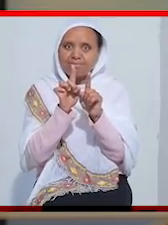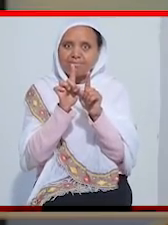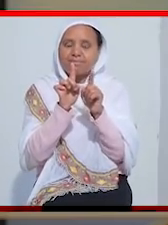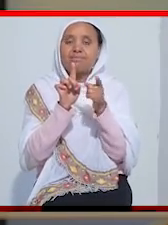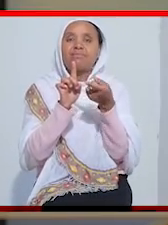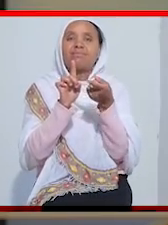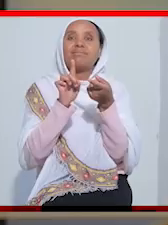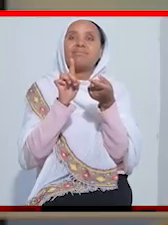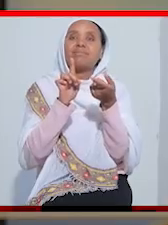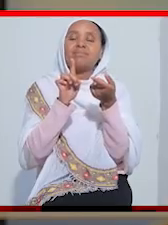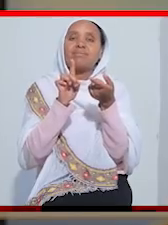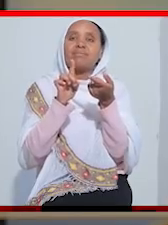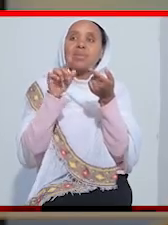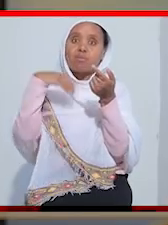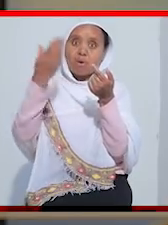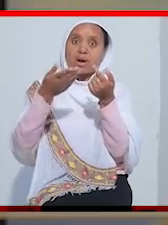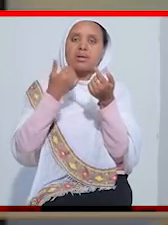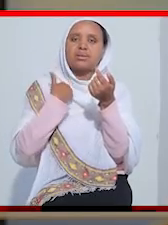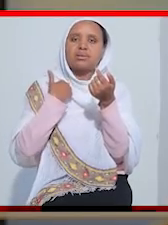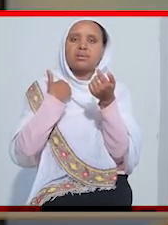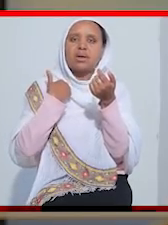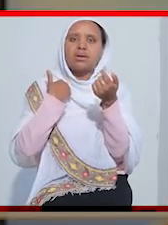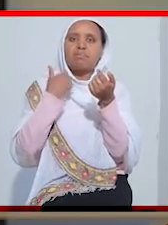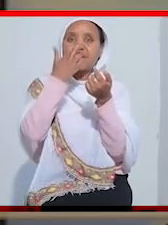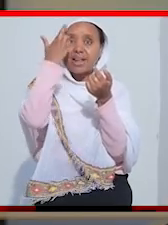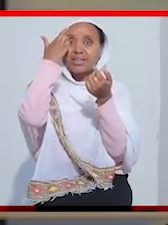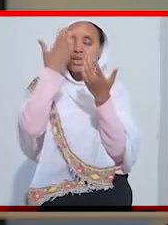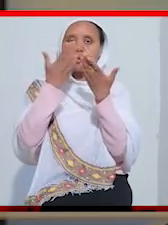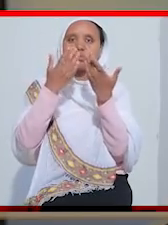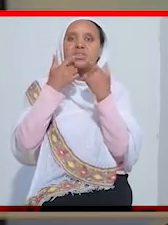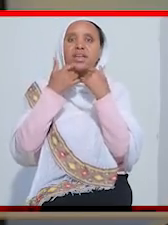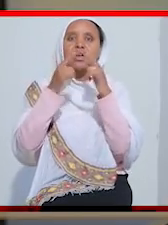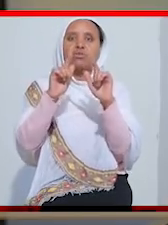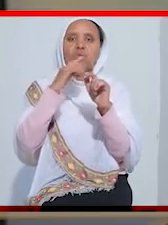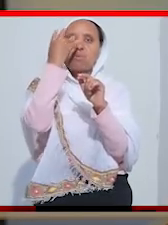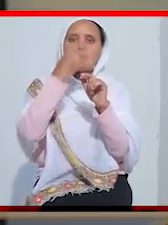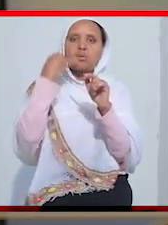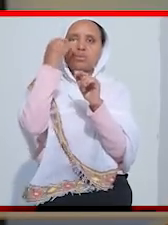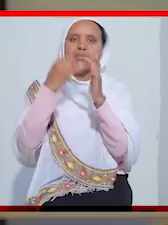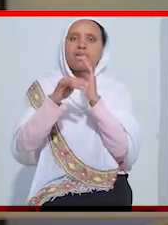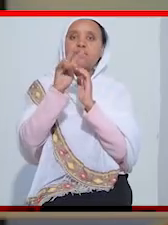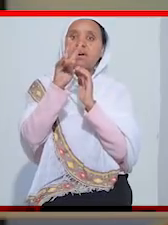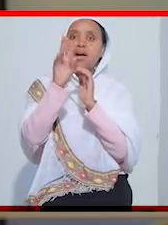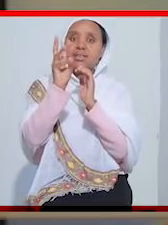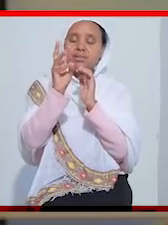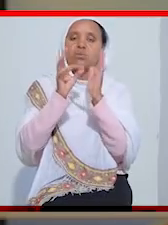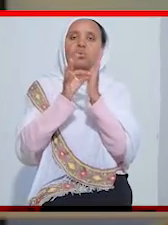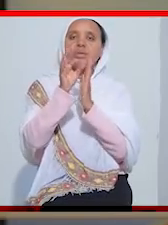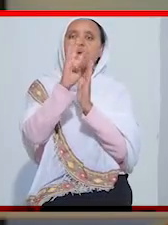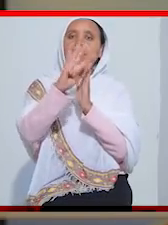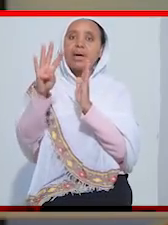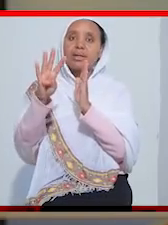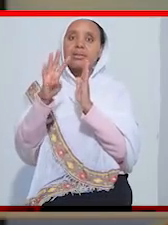አይደለም። መንሱትን ይዘይብ ብሎም ያመጣው በኋላ ስላለ ምክንያተ ነገሩን ሲነግራቸው በማቴዎስ ወንጌል ምዕራፍ 26